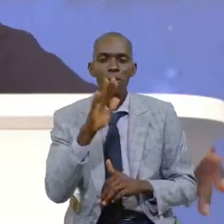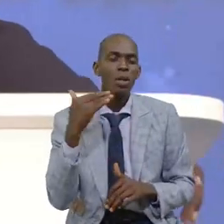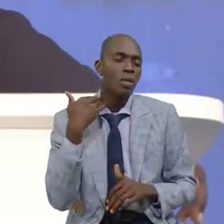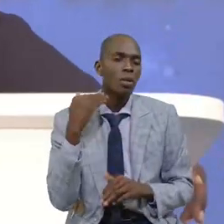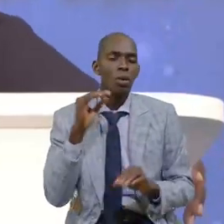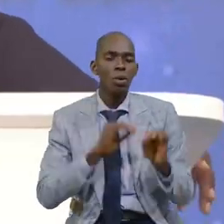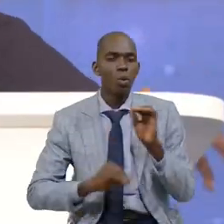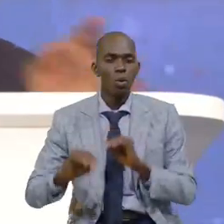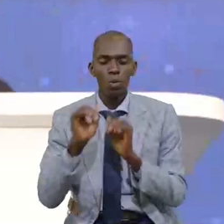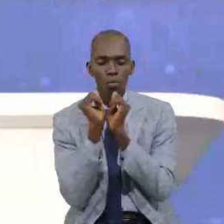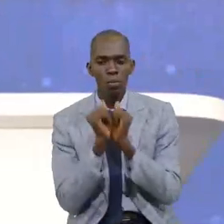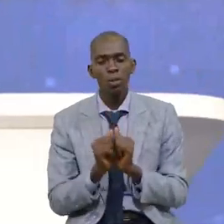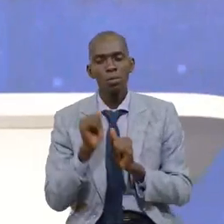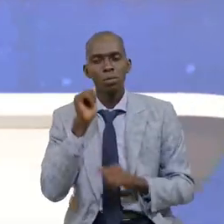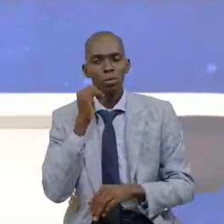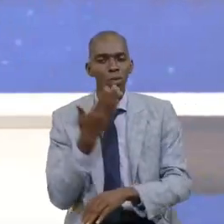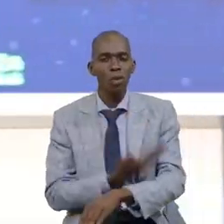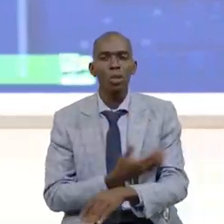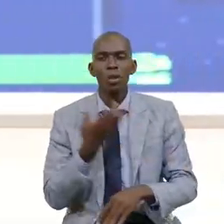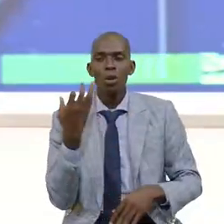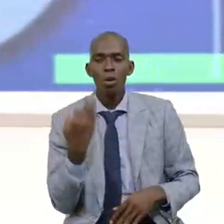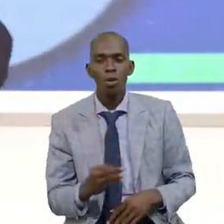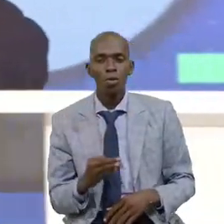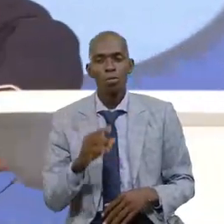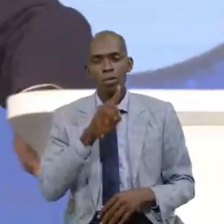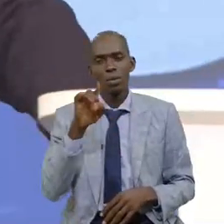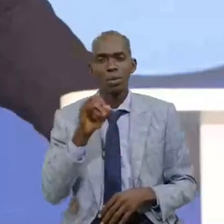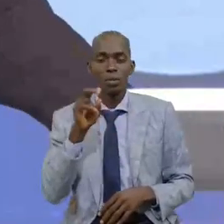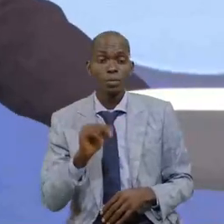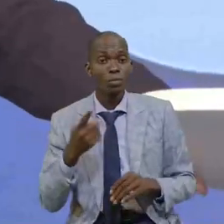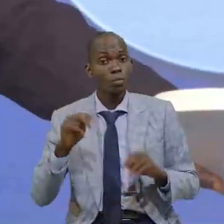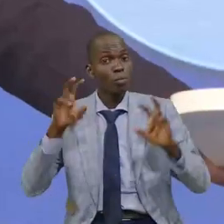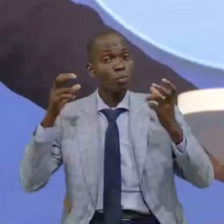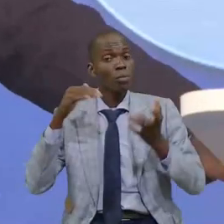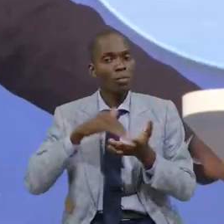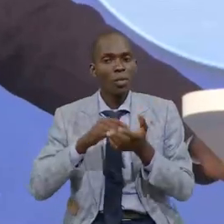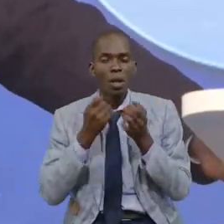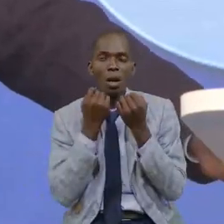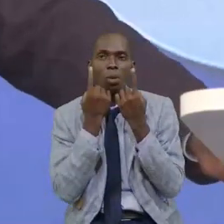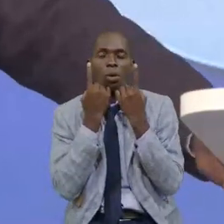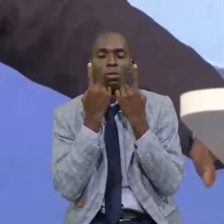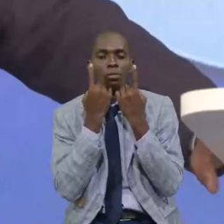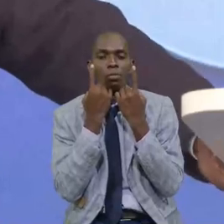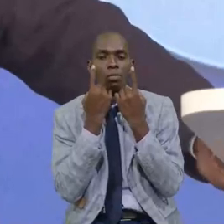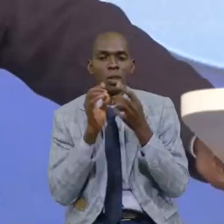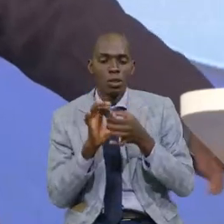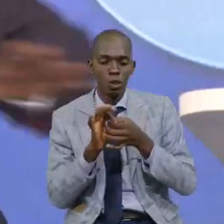cou aux filles captives de Sion. Le message, une fois encore, réveille-toi.